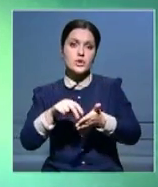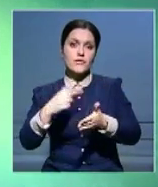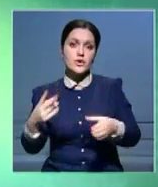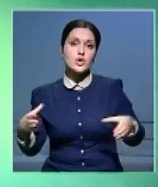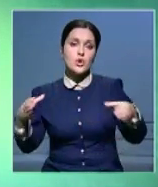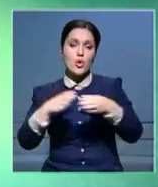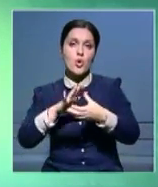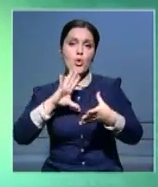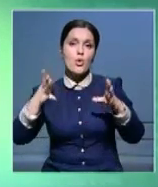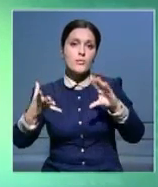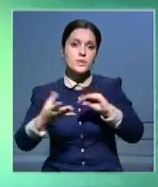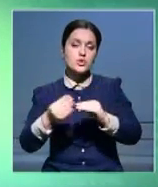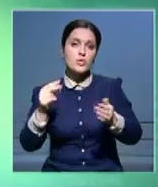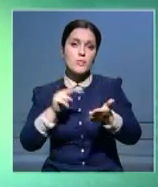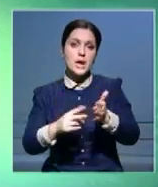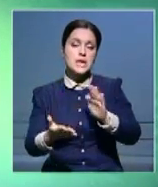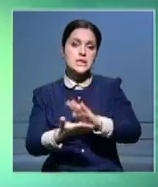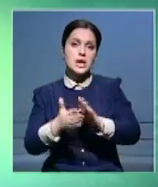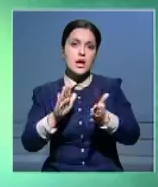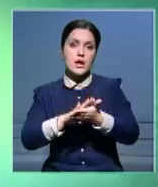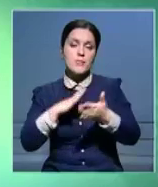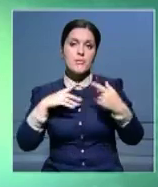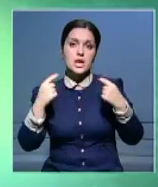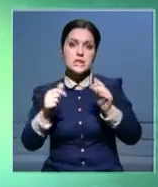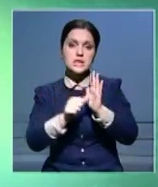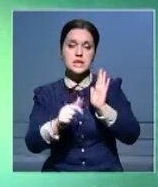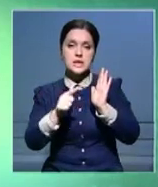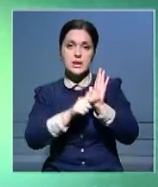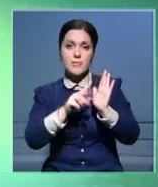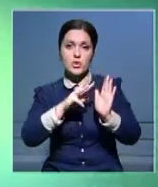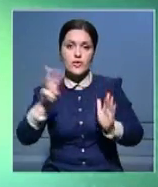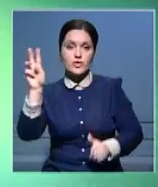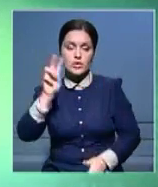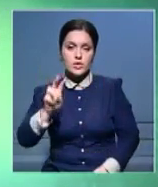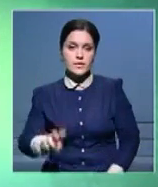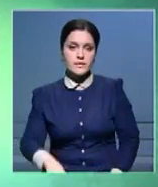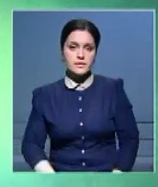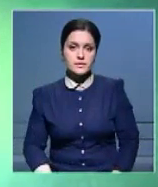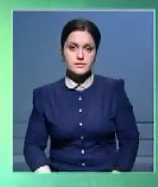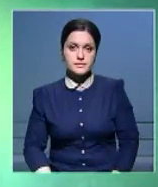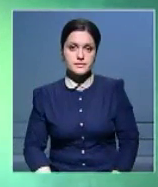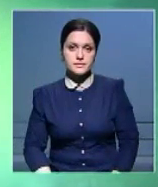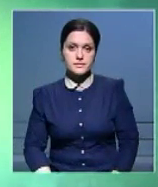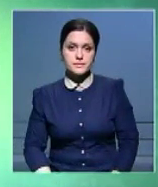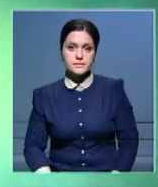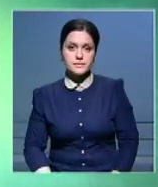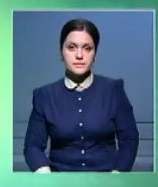22 трейдера. Общая сумма сделок составила 67 миллионов долларов.